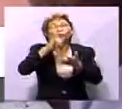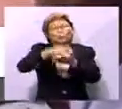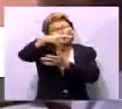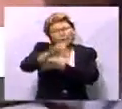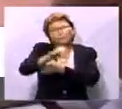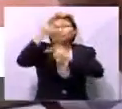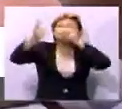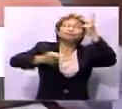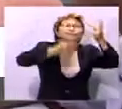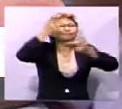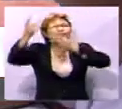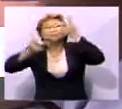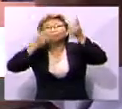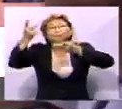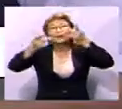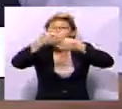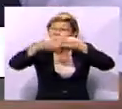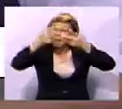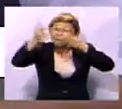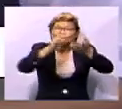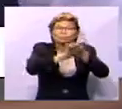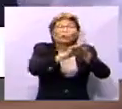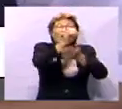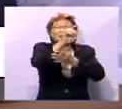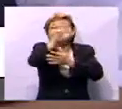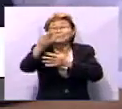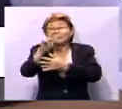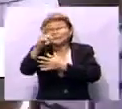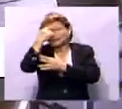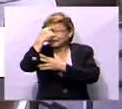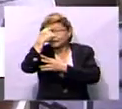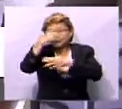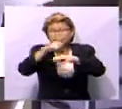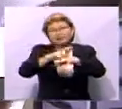selepas melakukan lawatan di Sekolah Jenis Kebangsaan Tamil, Gelang Patah, Johor.